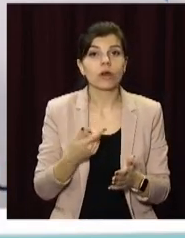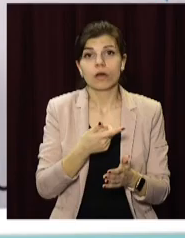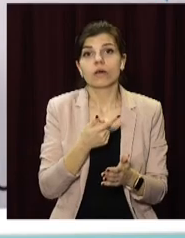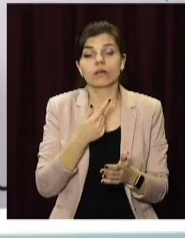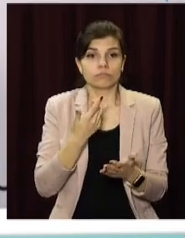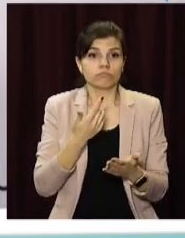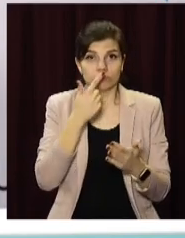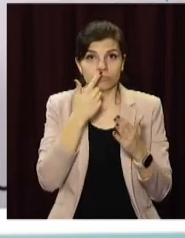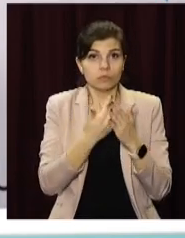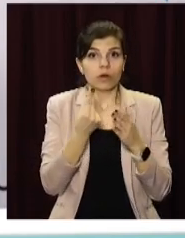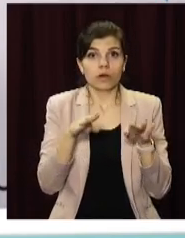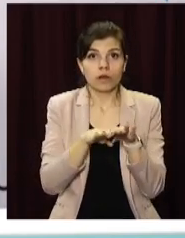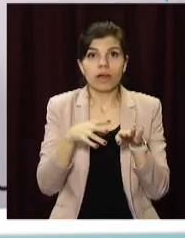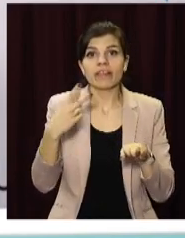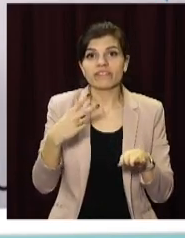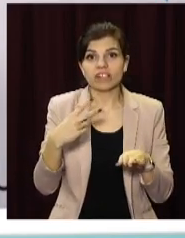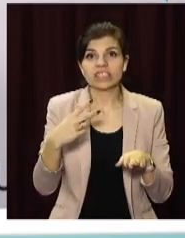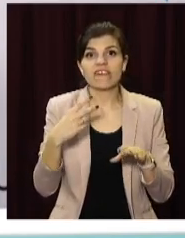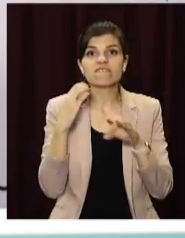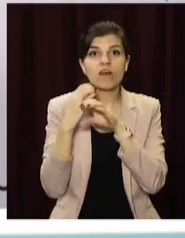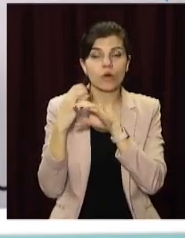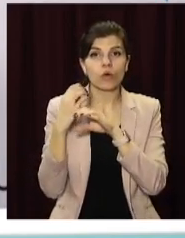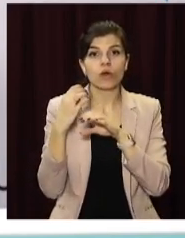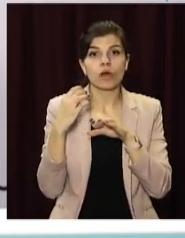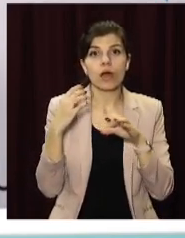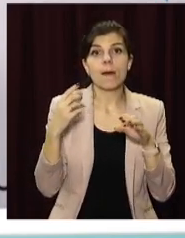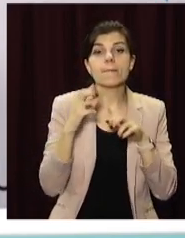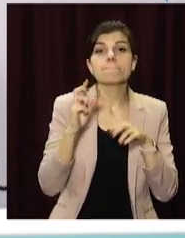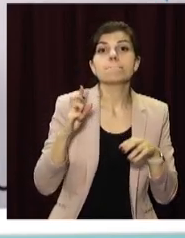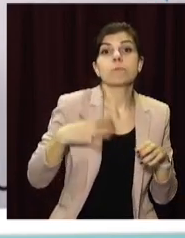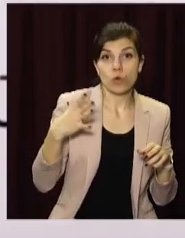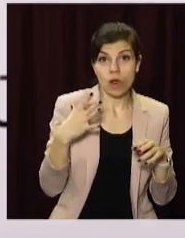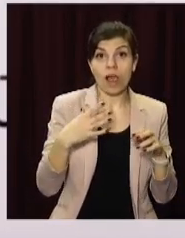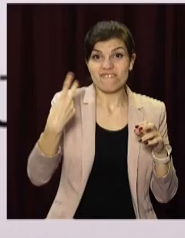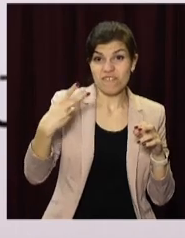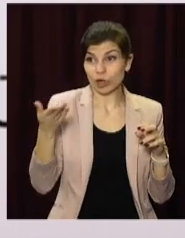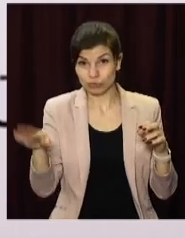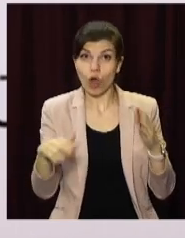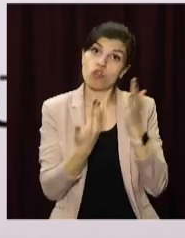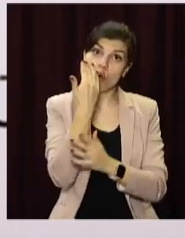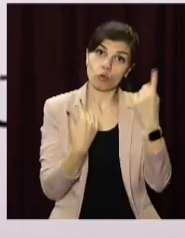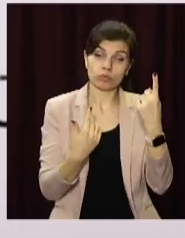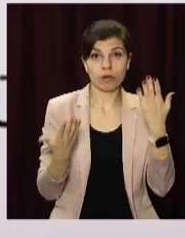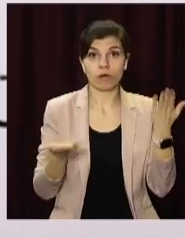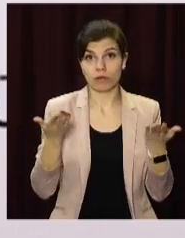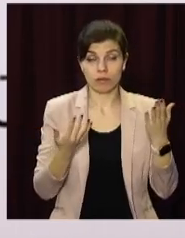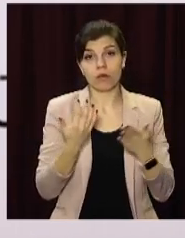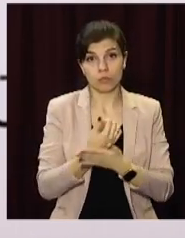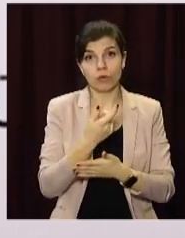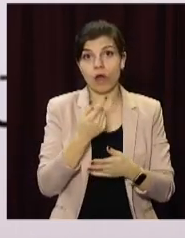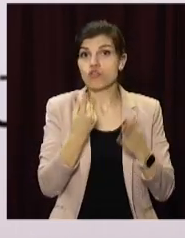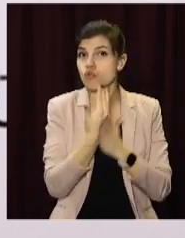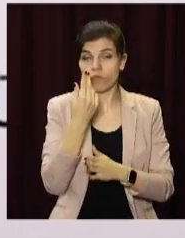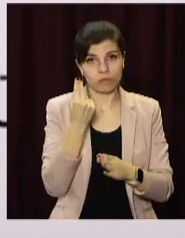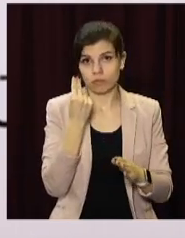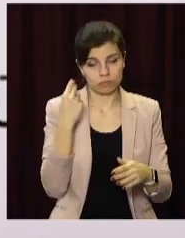дорівнюється вартості 20 вагонів бувших використань, які ми придбали з Лейпцигу. Нові трамваї, їх вартість занадто висока,